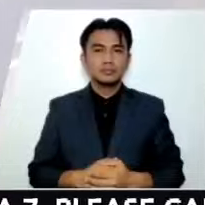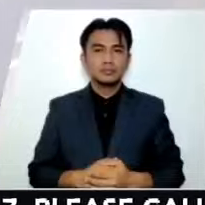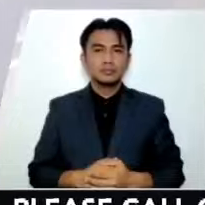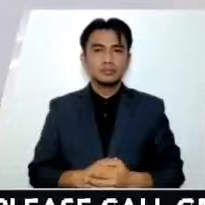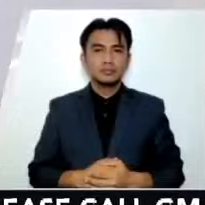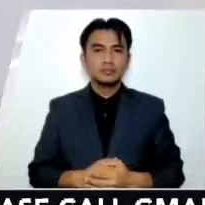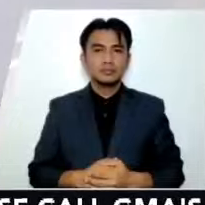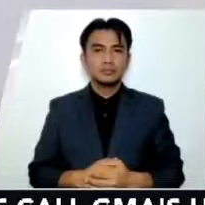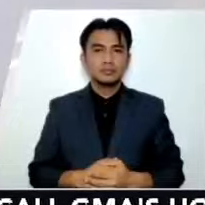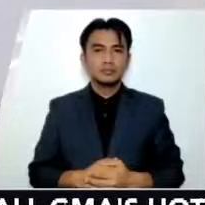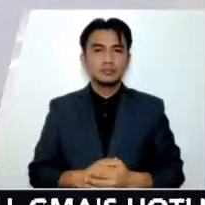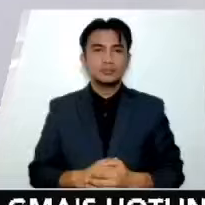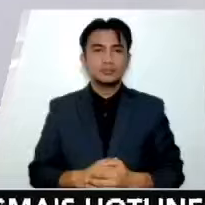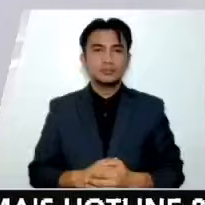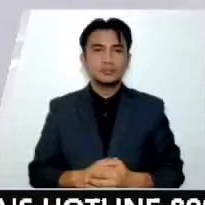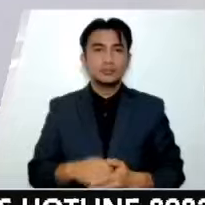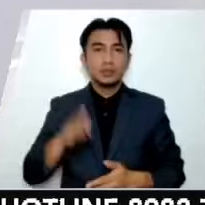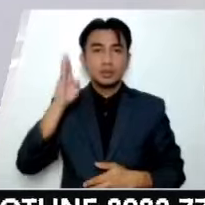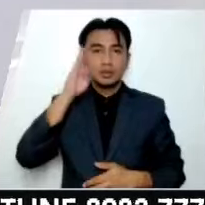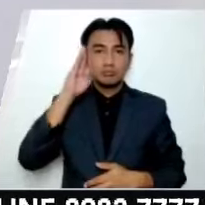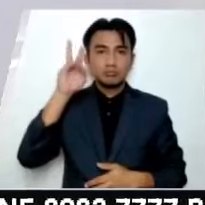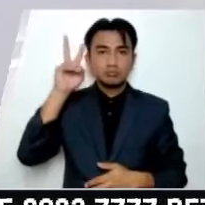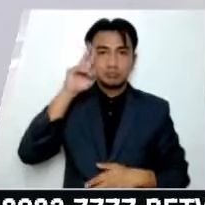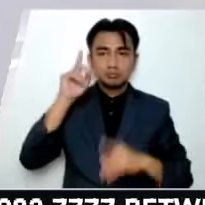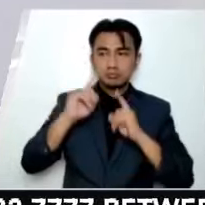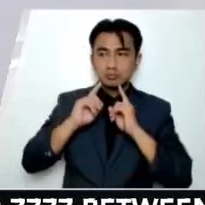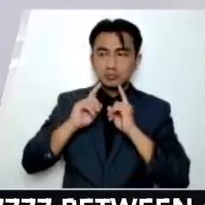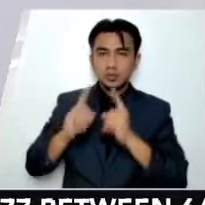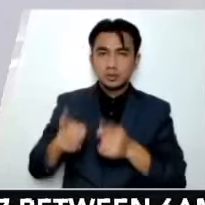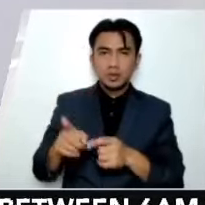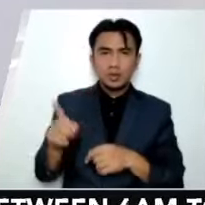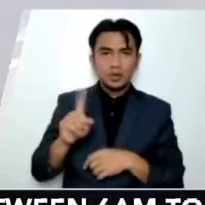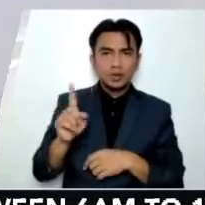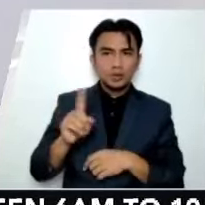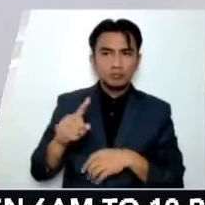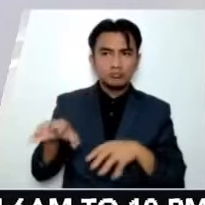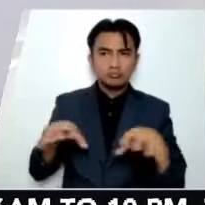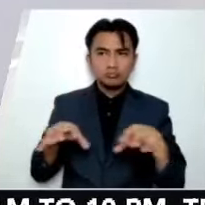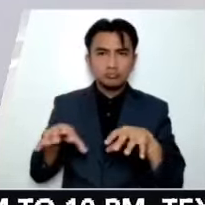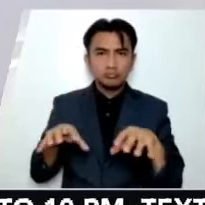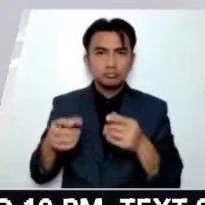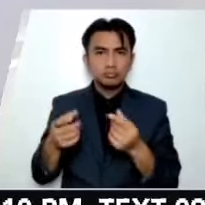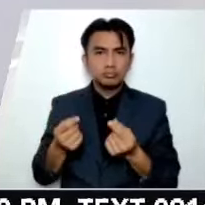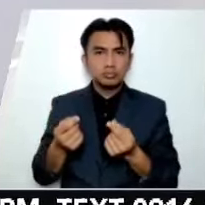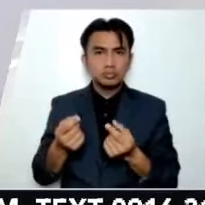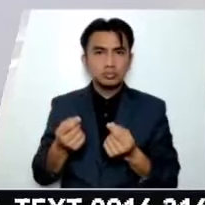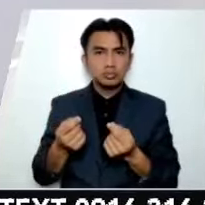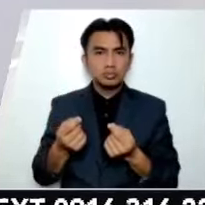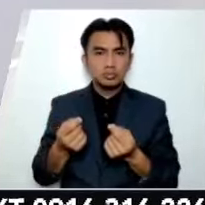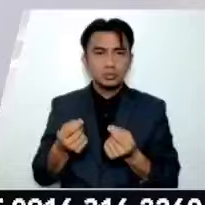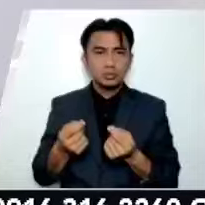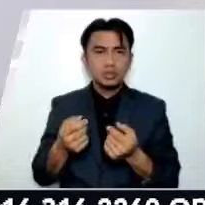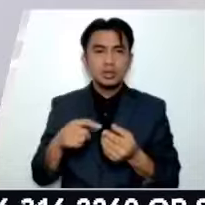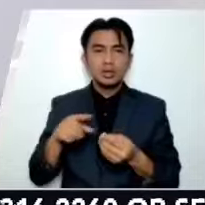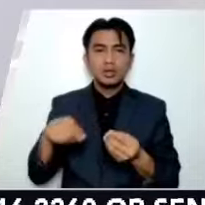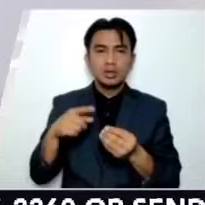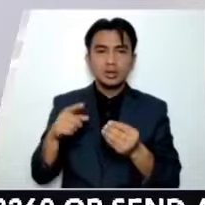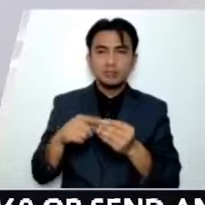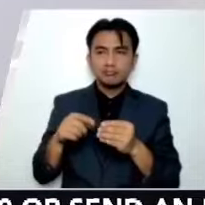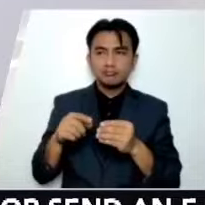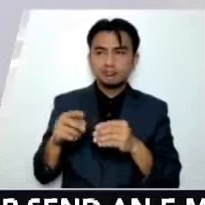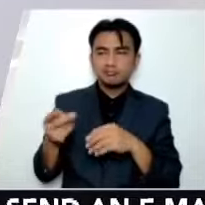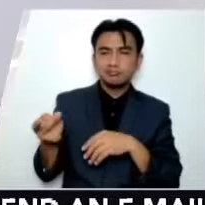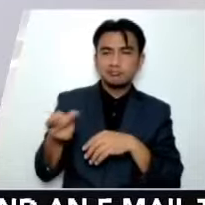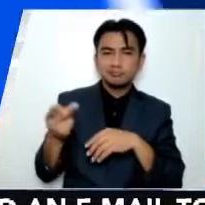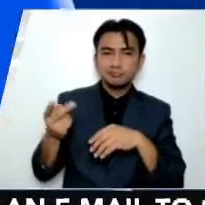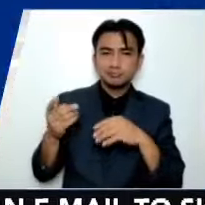Sinagot ni Pangulong Bongbong Marcos kung sa anong mga aksyon maaaring ipatupad ang Mutual Defense Treaty ng Pilipinas at Amerika.